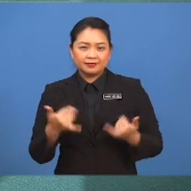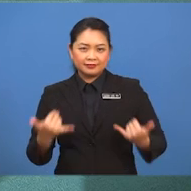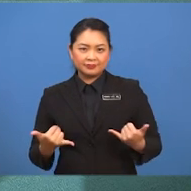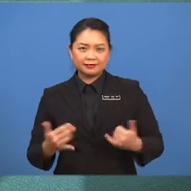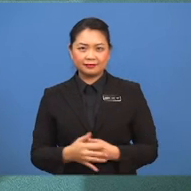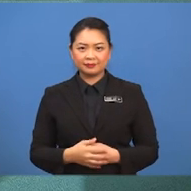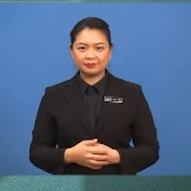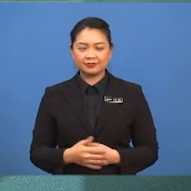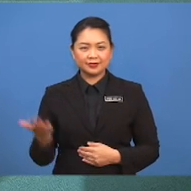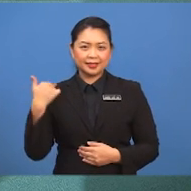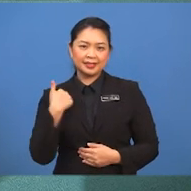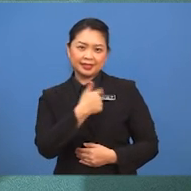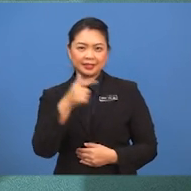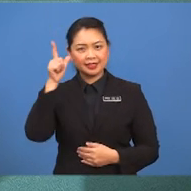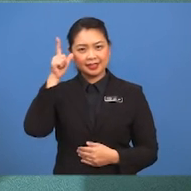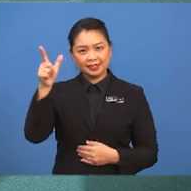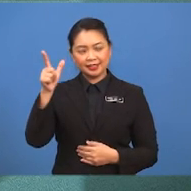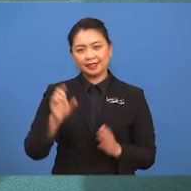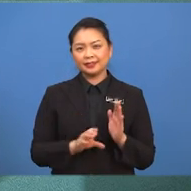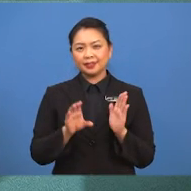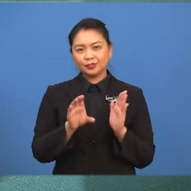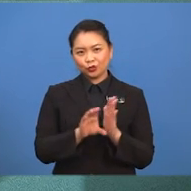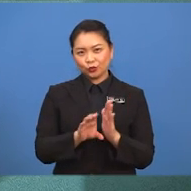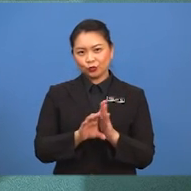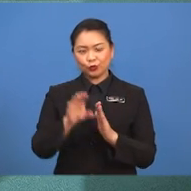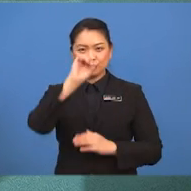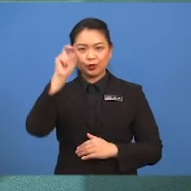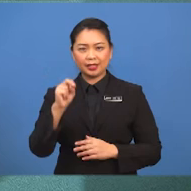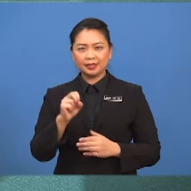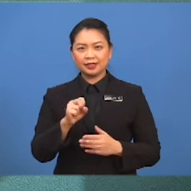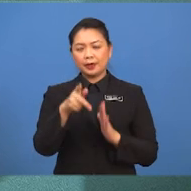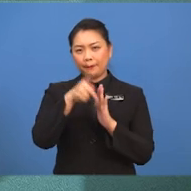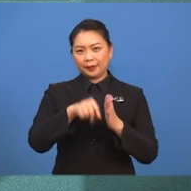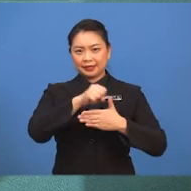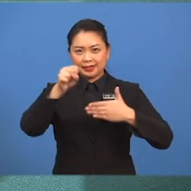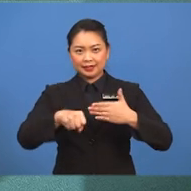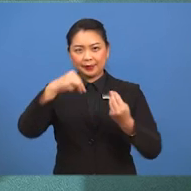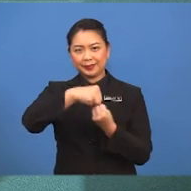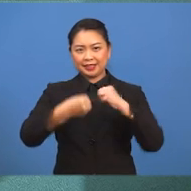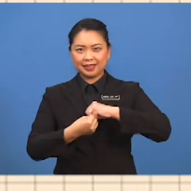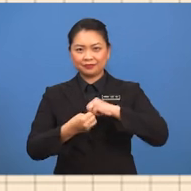Sekarang, mari kita lihat contoh soalan penyelesaian masalah.